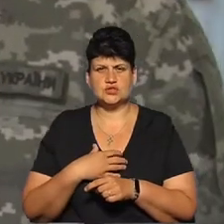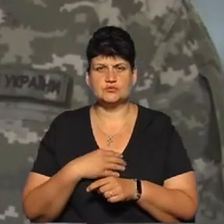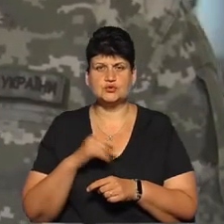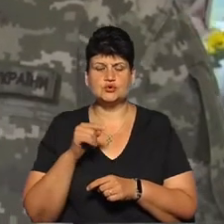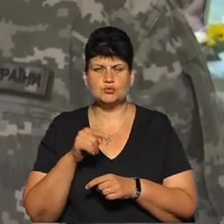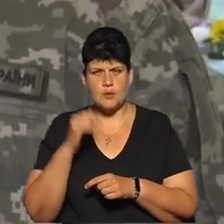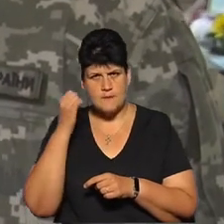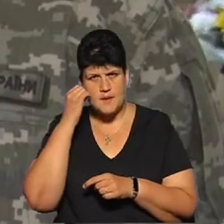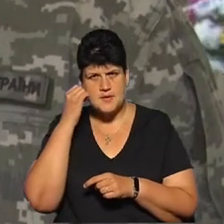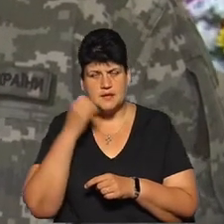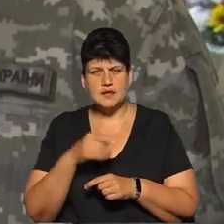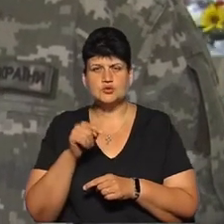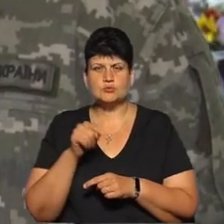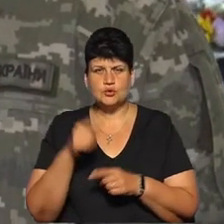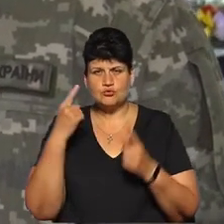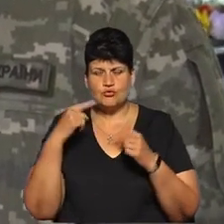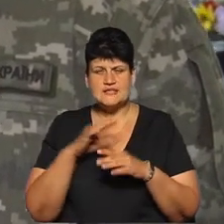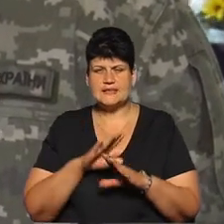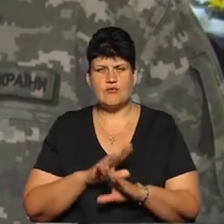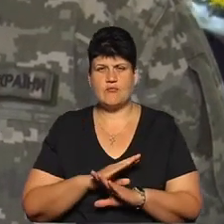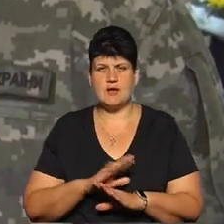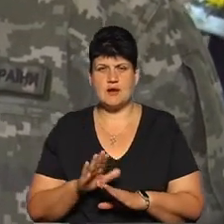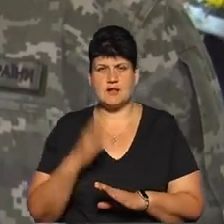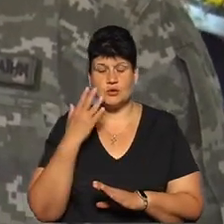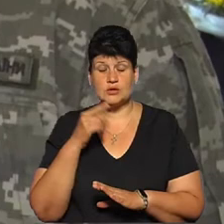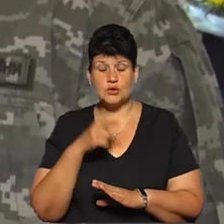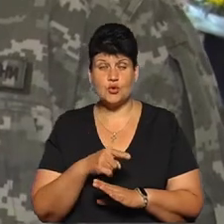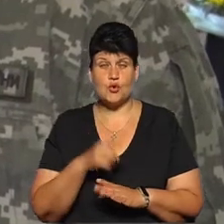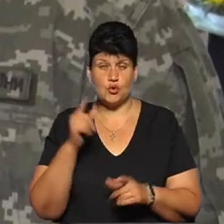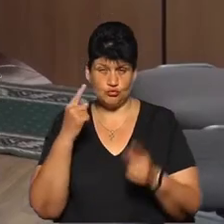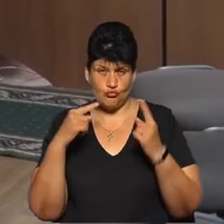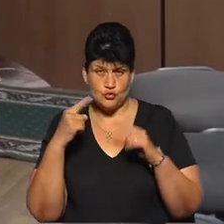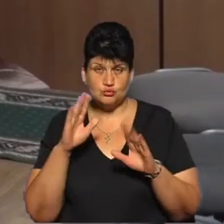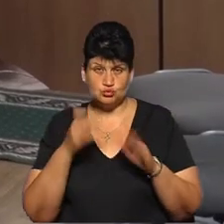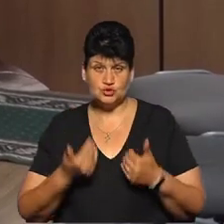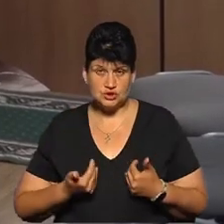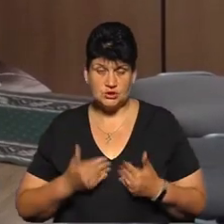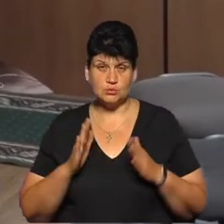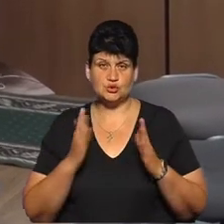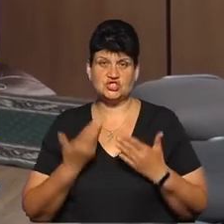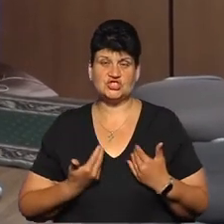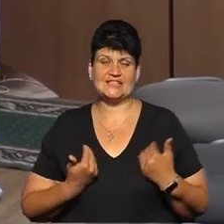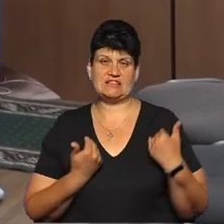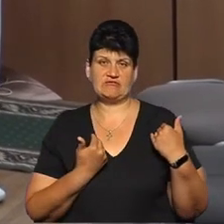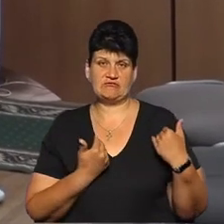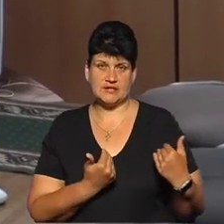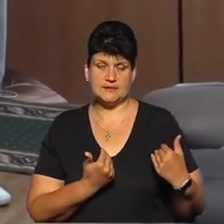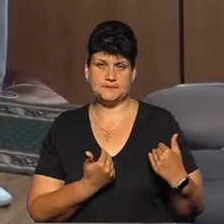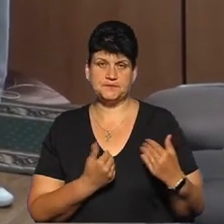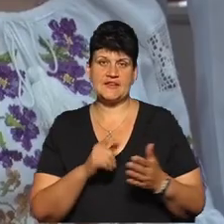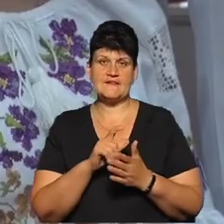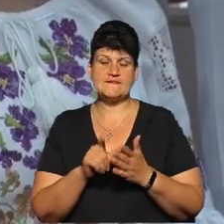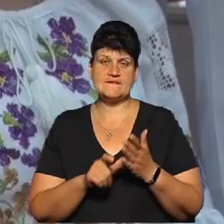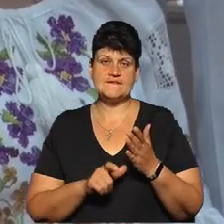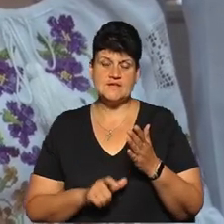його творчість не вмирала. Бо коли його творчість буде жити, отже буде жити він. Вірші Назара Мелікгулиєва